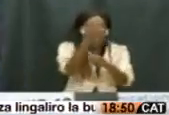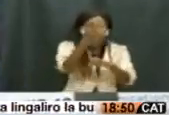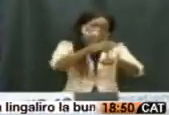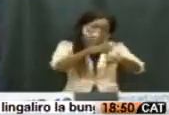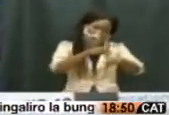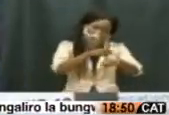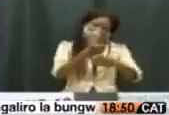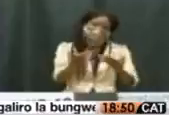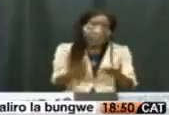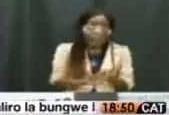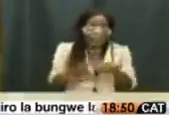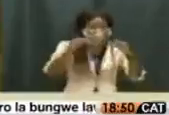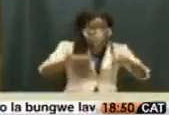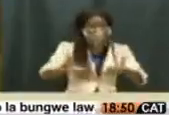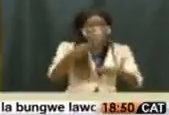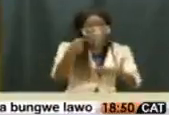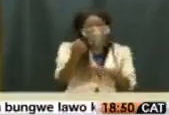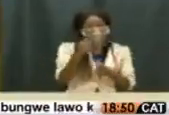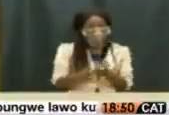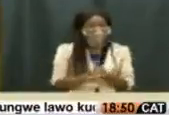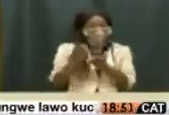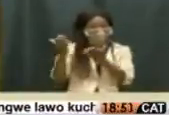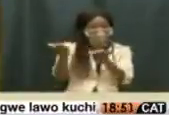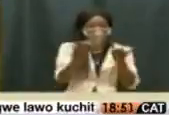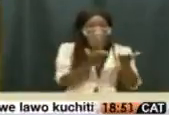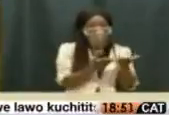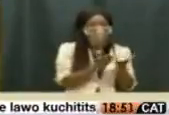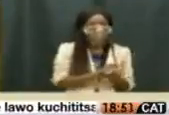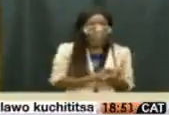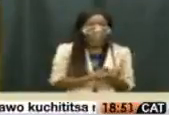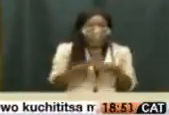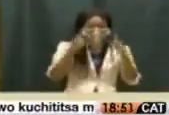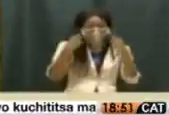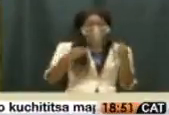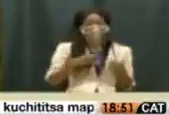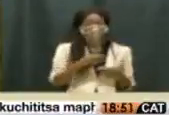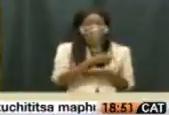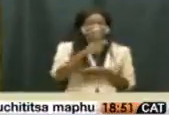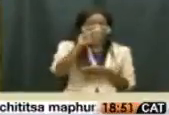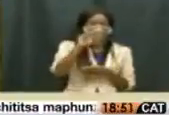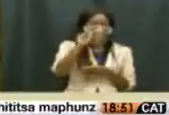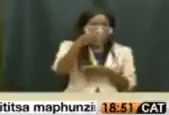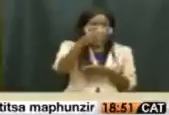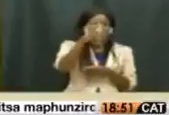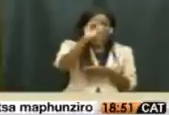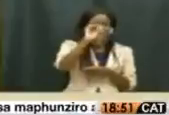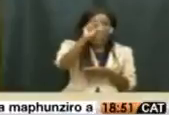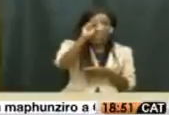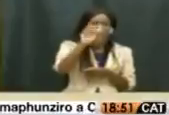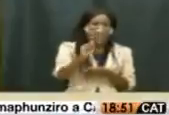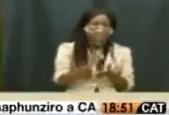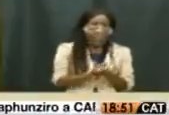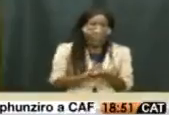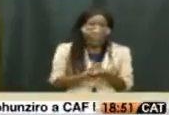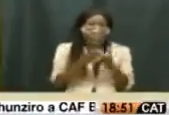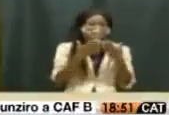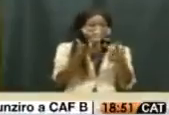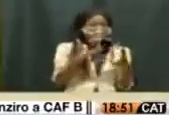amene apitawo Dr. Nkhoma ndikulandireni zikoma kwambiri tifotokozere ndithu kuti panopa nkhani zikuyenda motani zawo